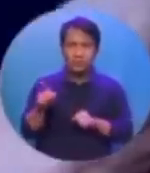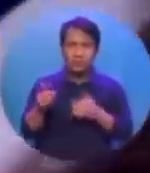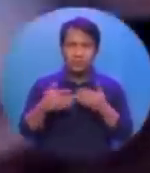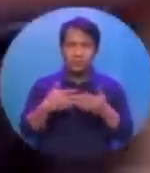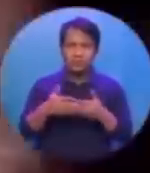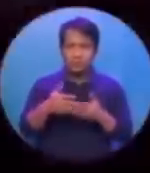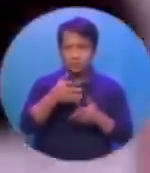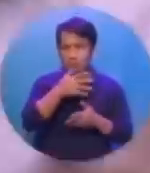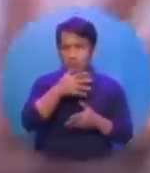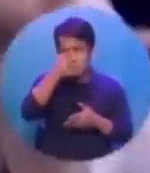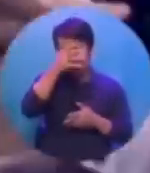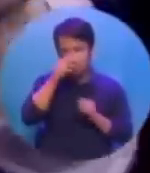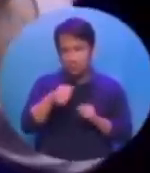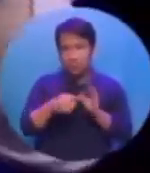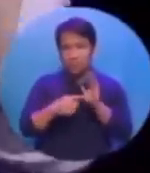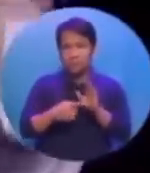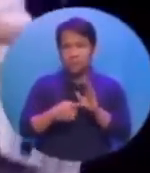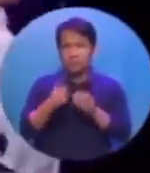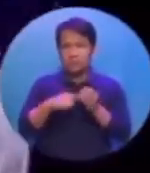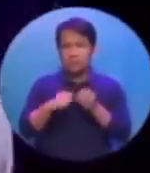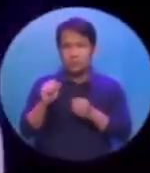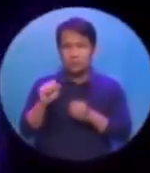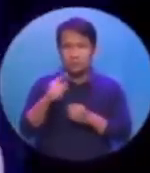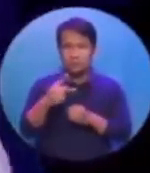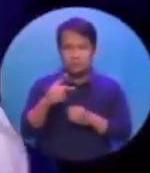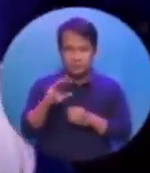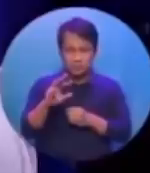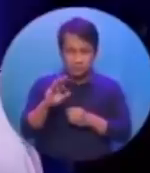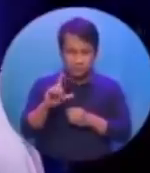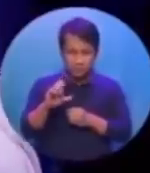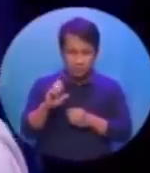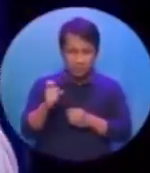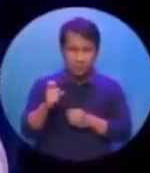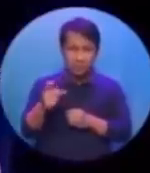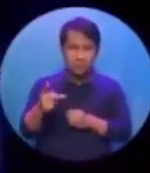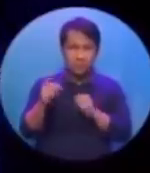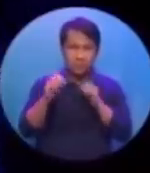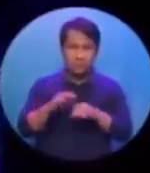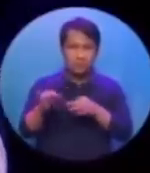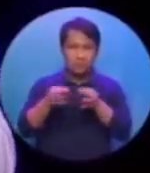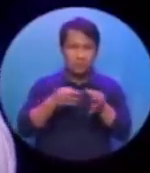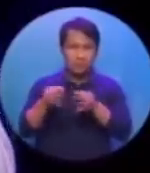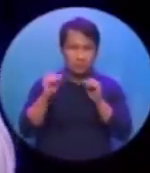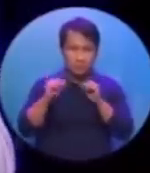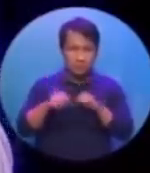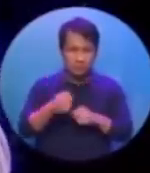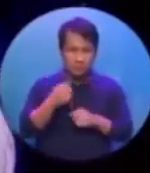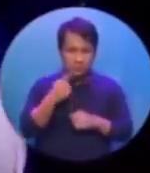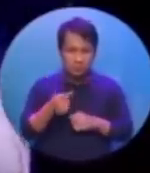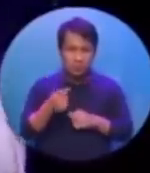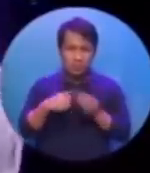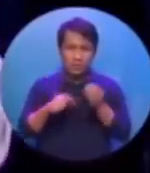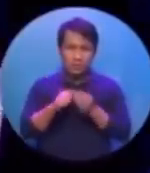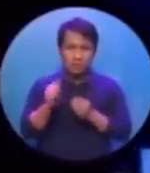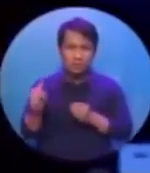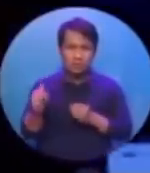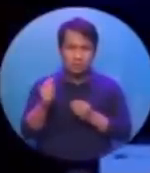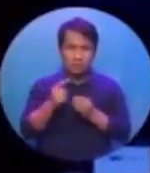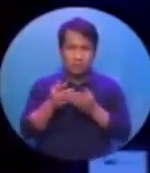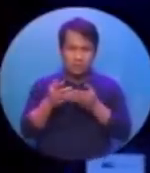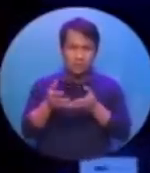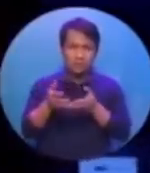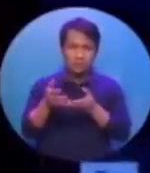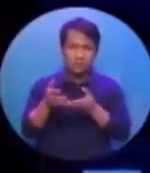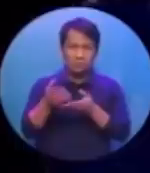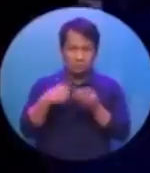Pero eto, Idol Rafi, may mga nakita rin tayo, no? Si Skyflex, sabi rin niya, dapat ata may mag-explain sa lolo at lola gaano kasama yung pamamaraan